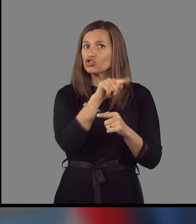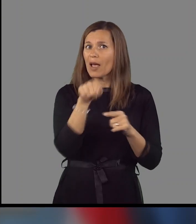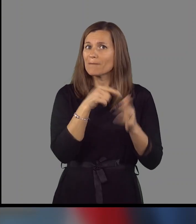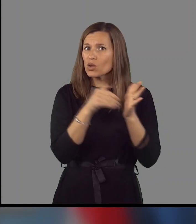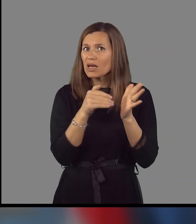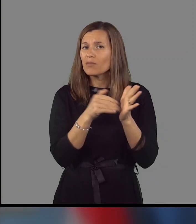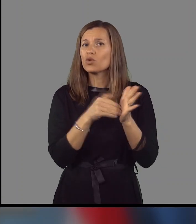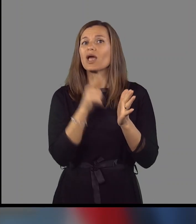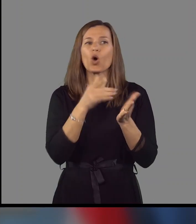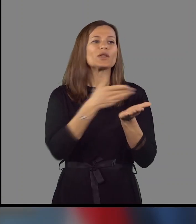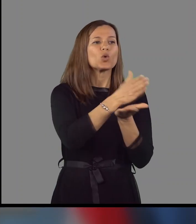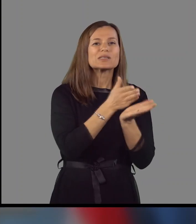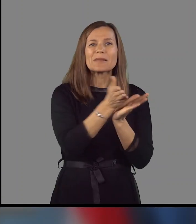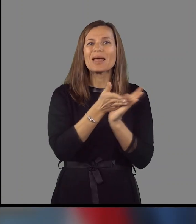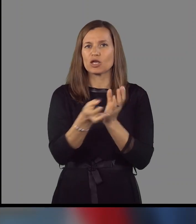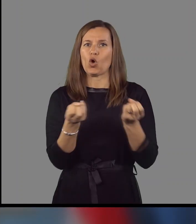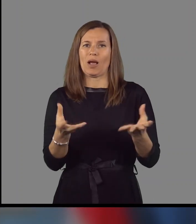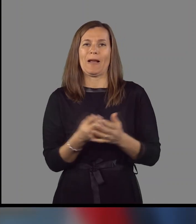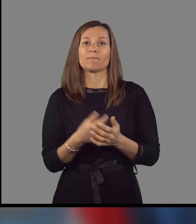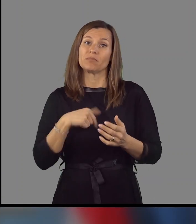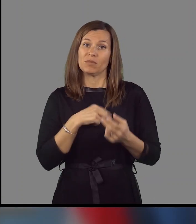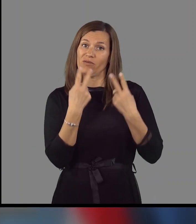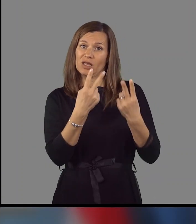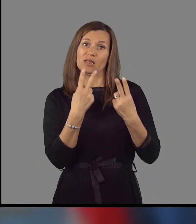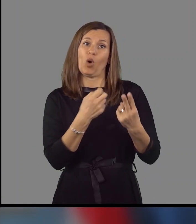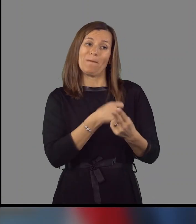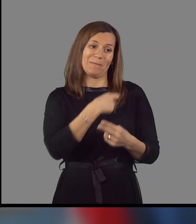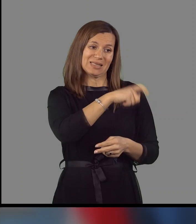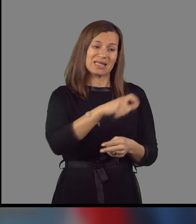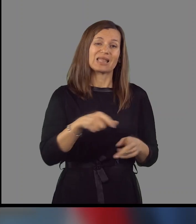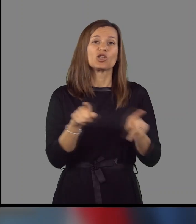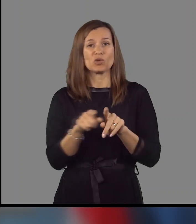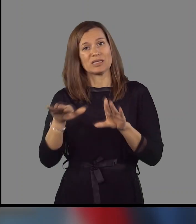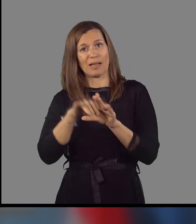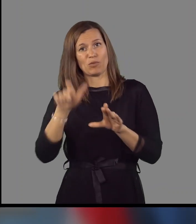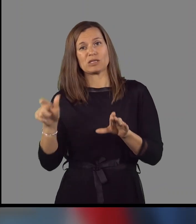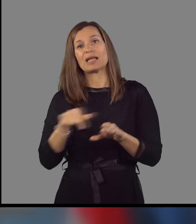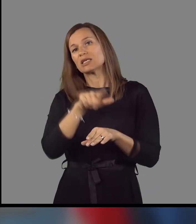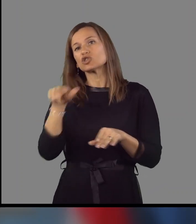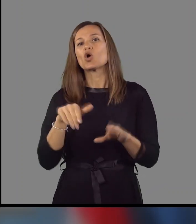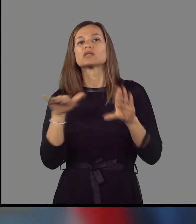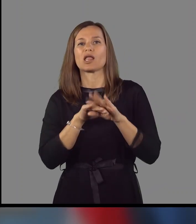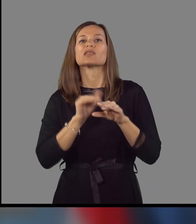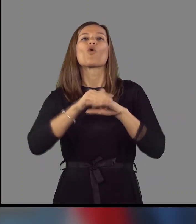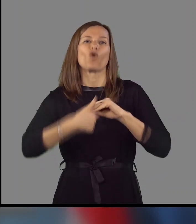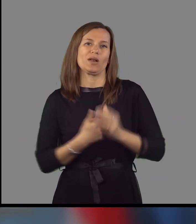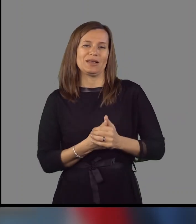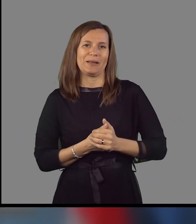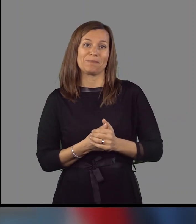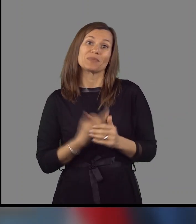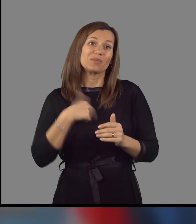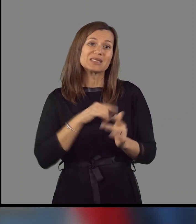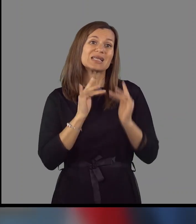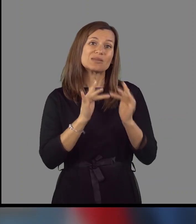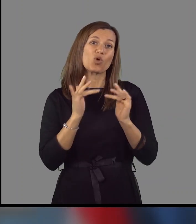ga potrebujejo in usmerijo, in ugotavljamo, da so in pacienti in tudi zaposleni s tem zadovoljni. V